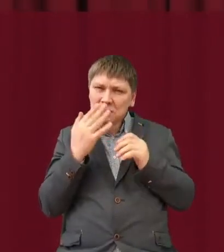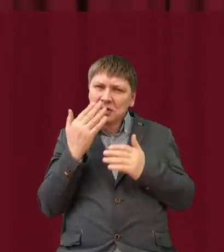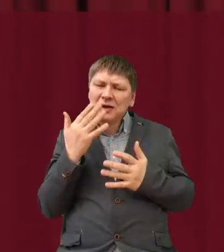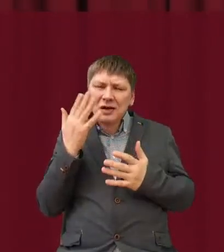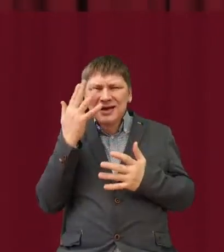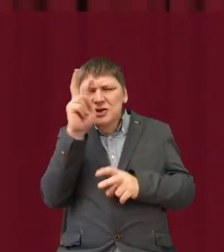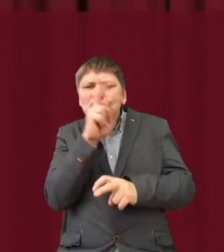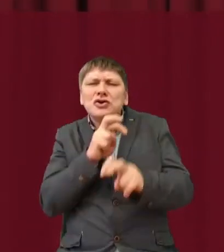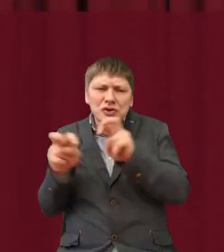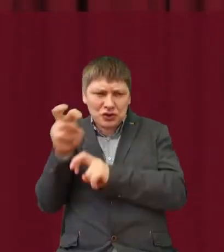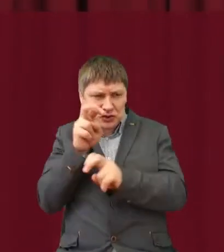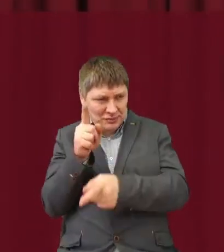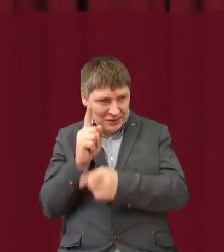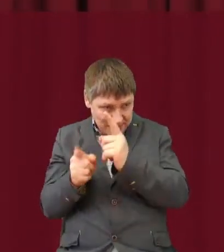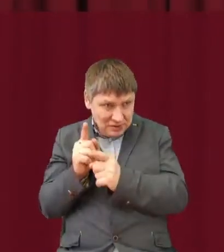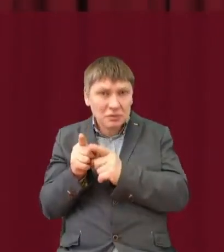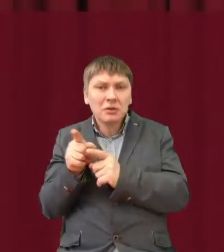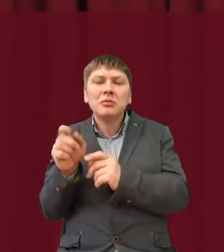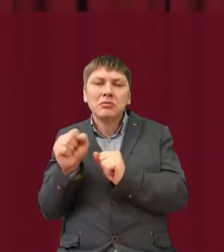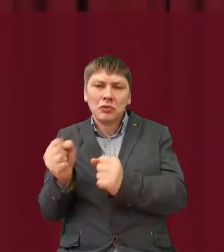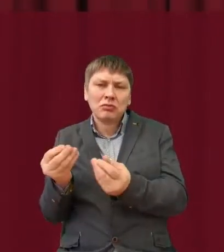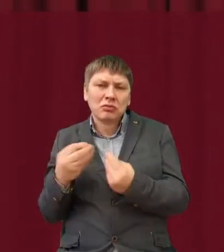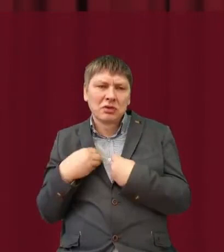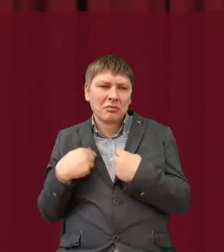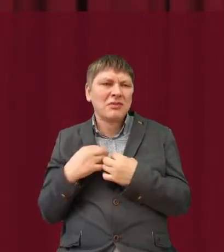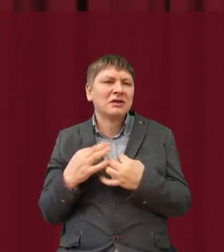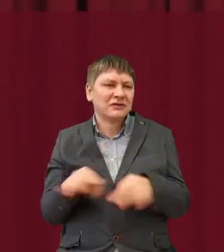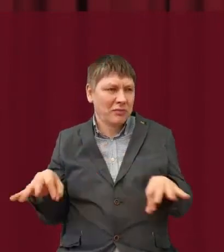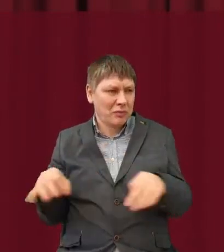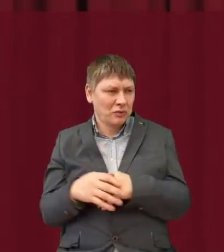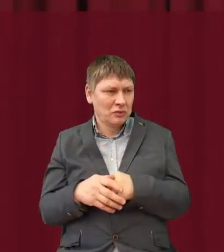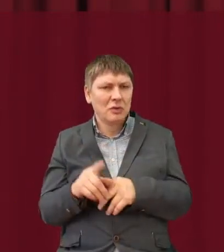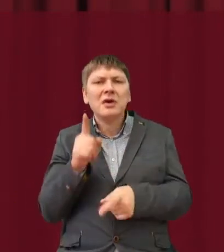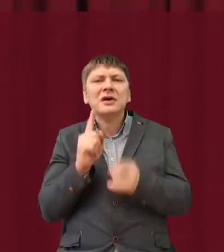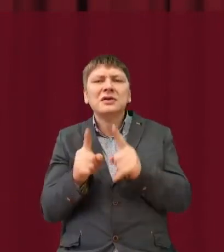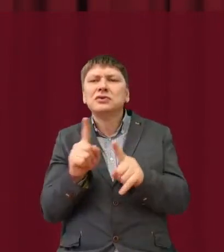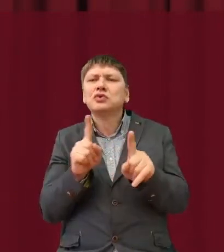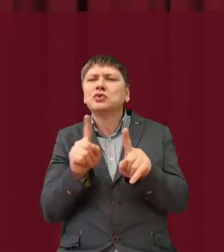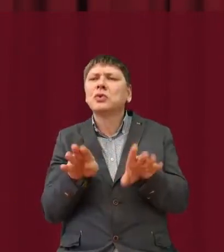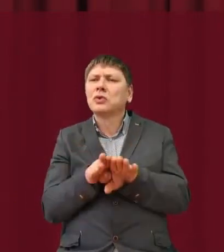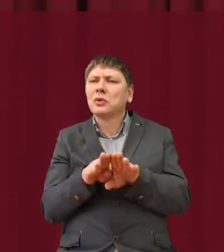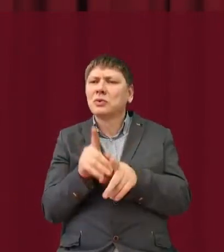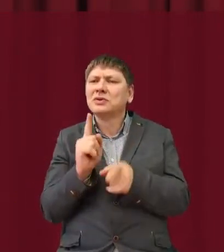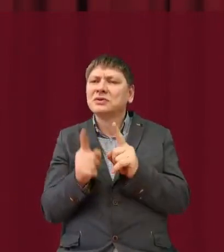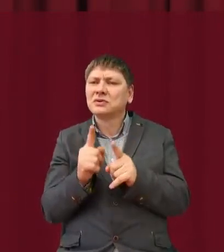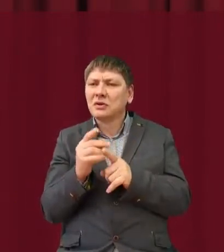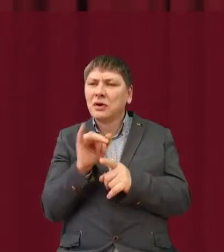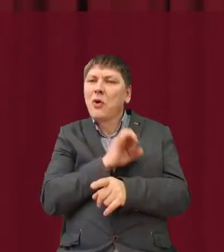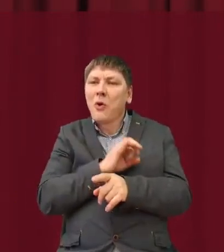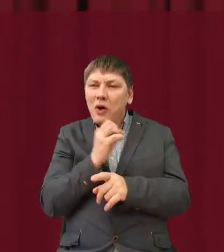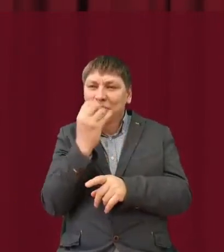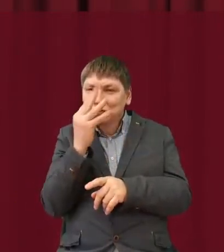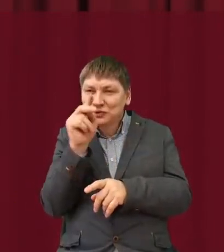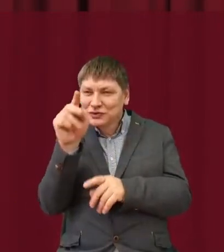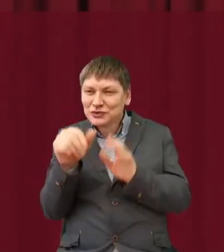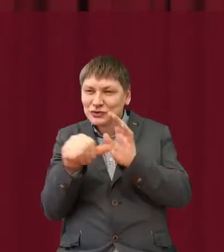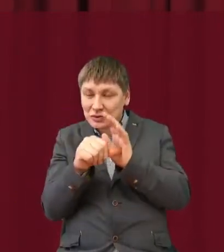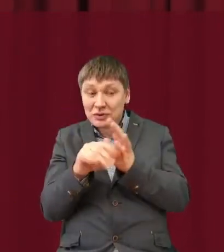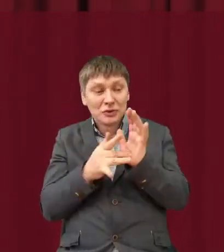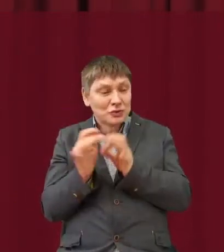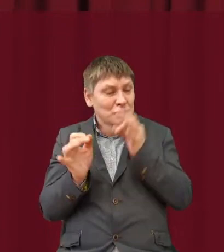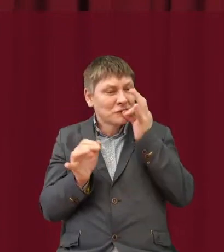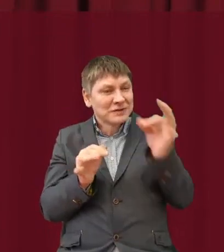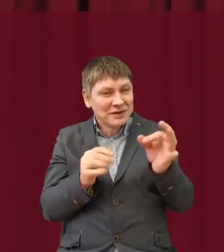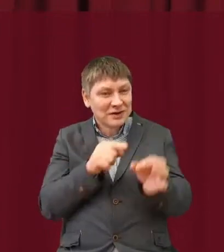то истина делает нас свободными А что такое истина и она 146 Иисус сказал ему